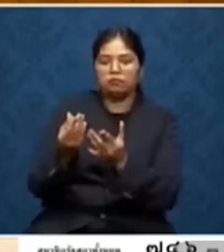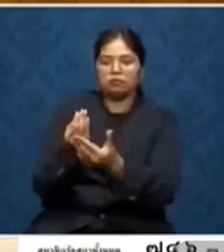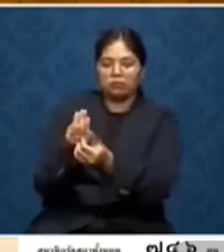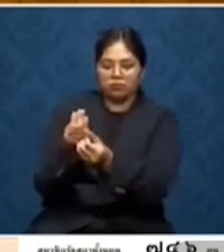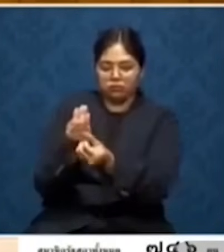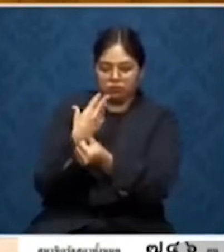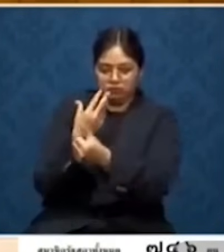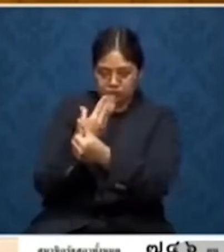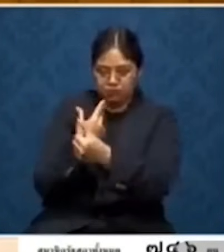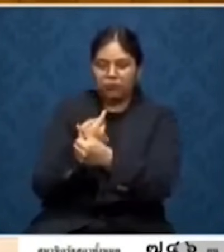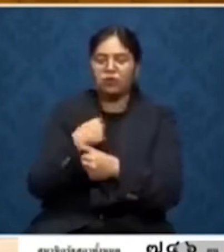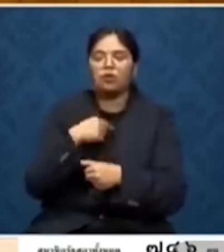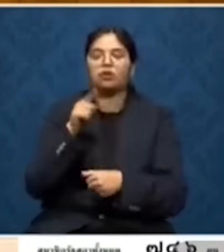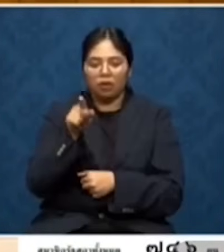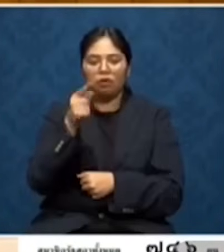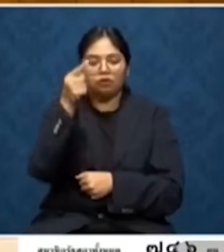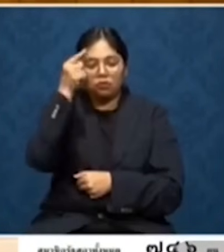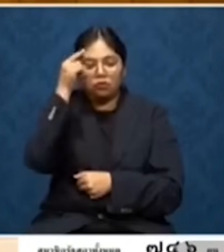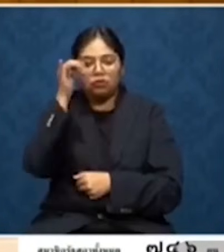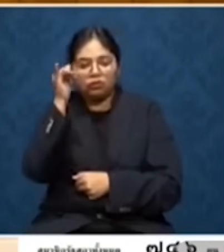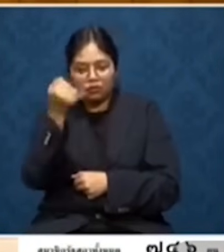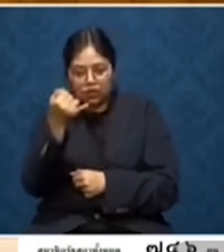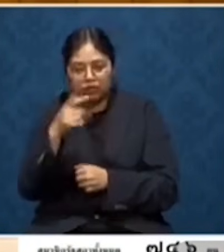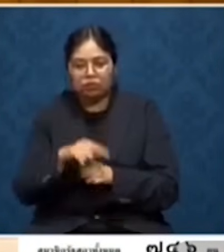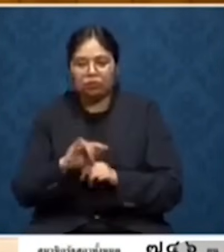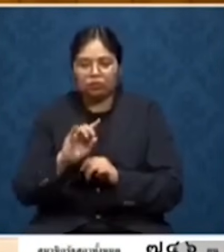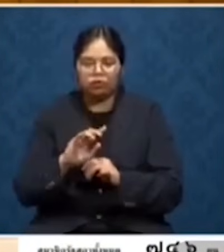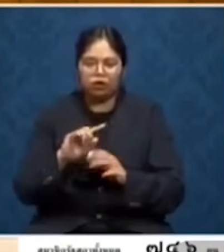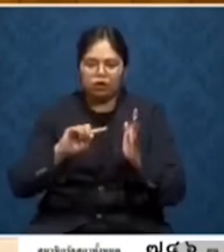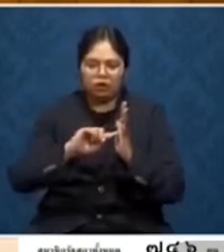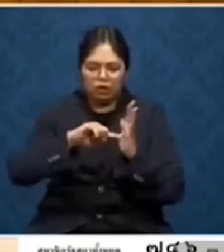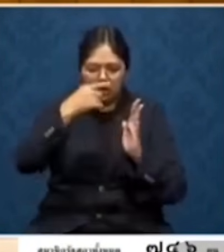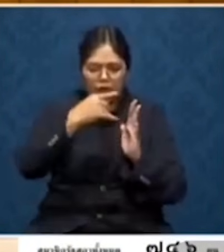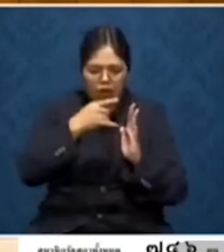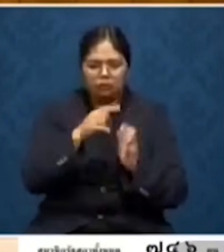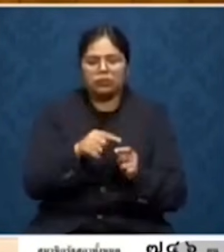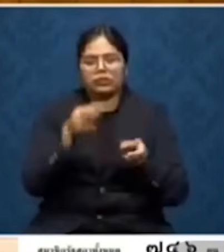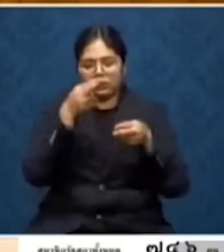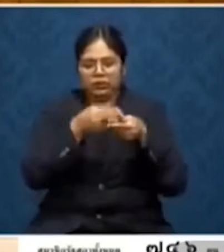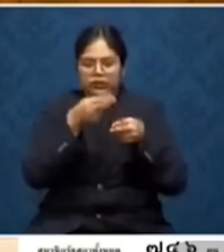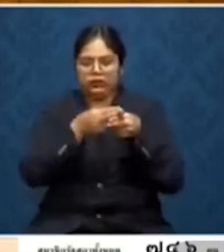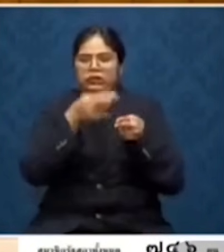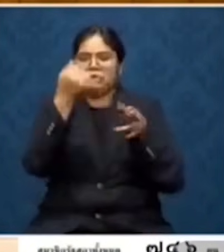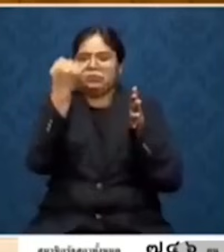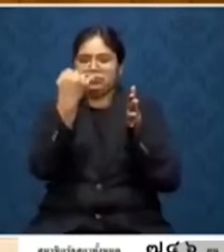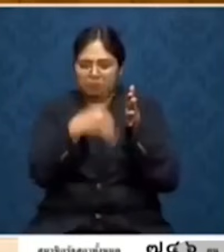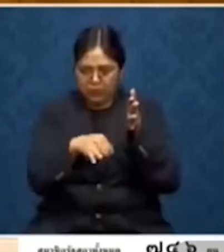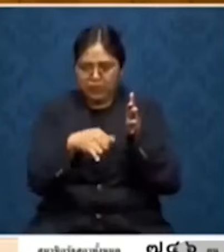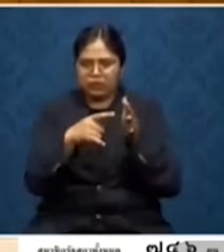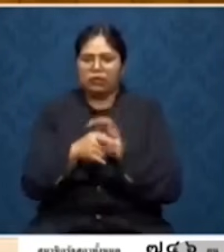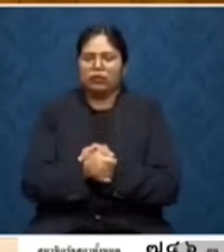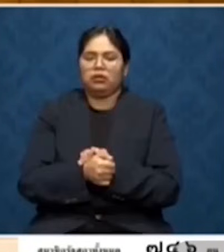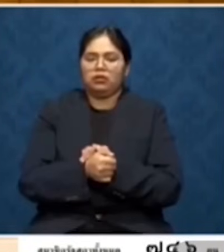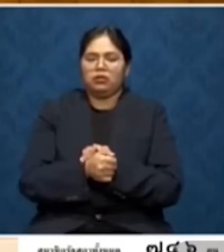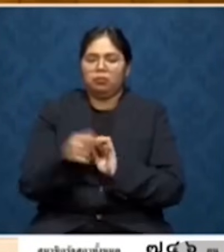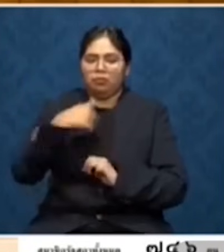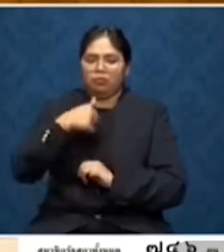ท่านอาจจะรู้จักผมดีพอเพราะว่าท่านเรียกชื่อผมผิดไปในตอนต้นเศรษฐาครับเศรษฐาไม่ใช่เชษฐ